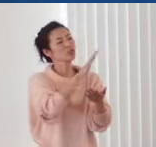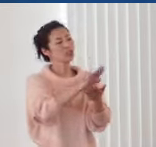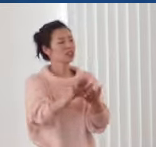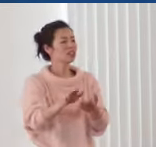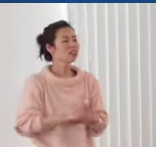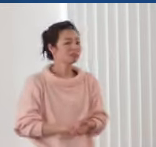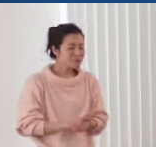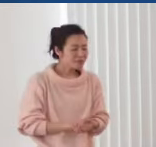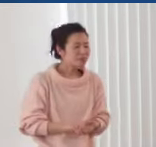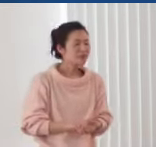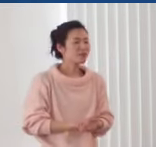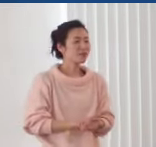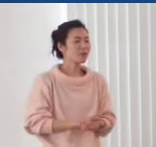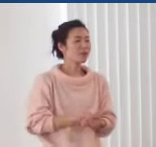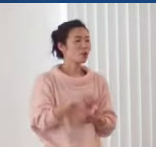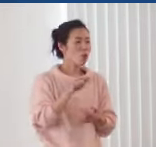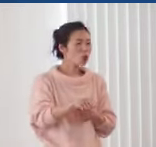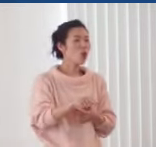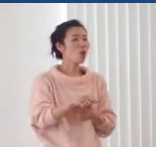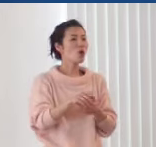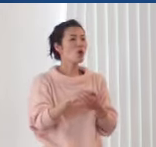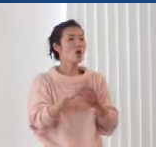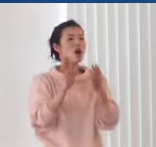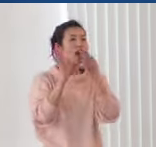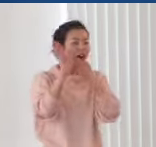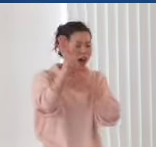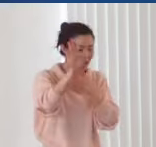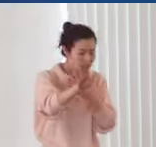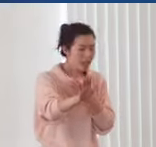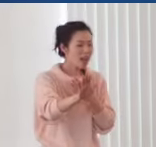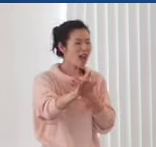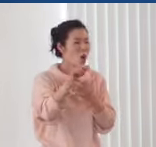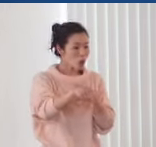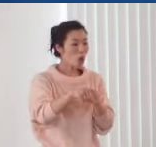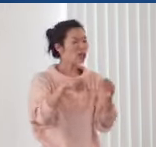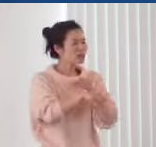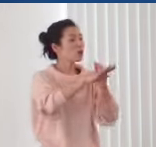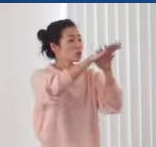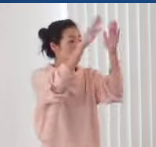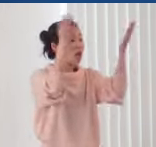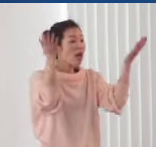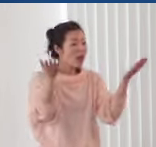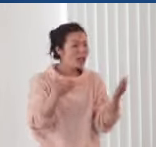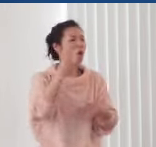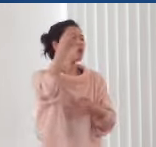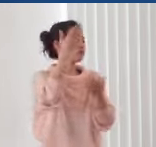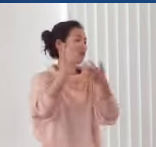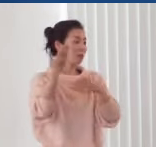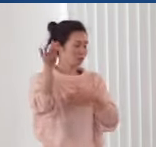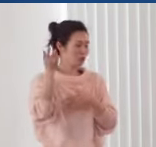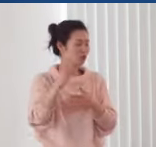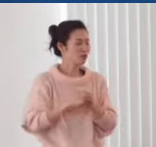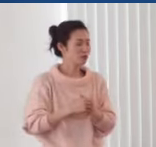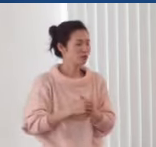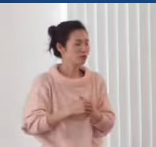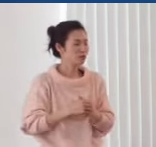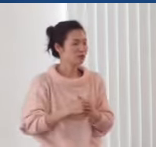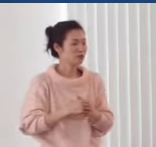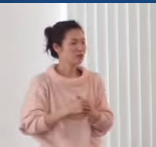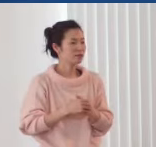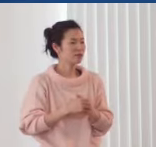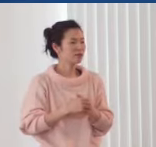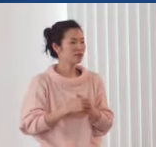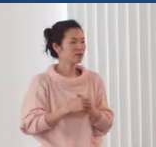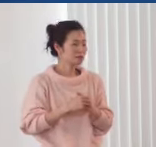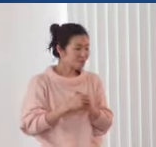でもやがて神様はこれを全て種明かししてくださる、全て神の時であった